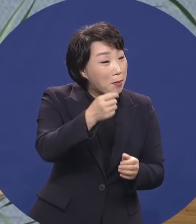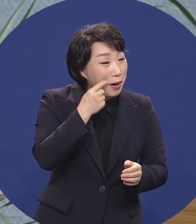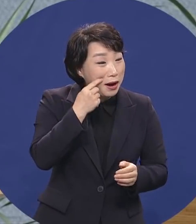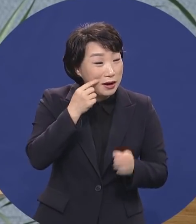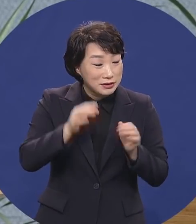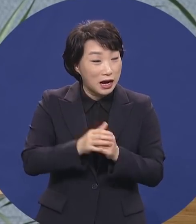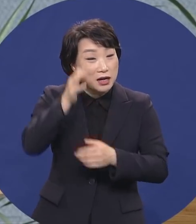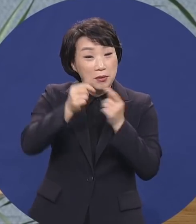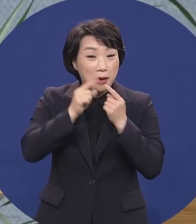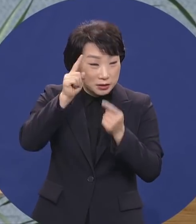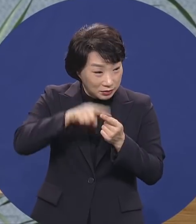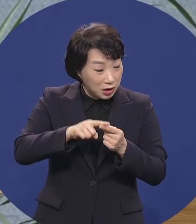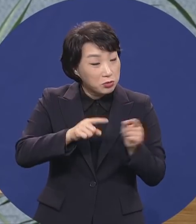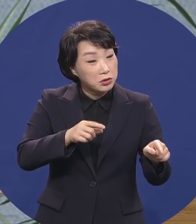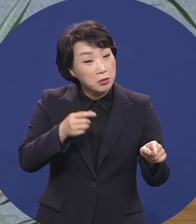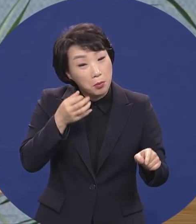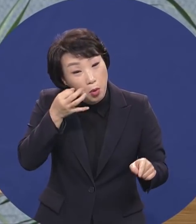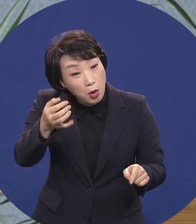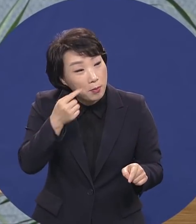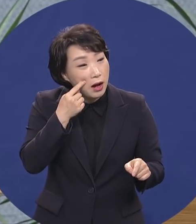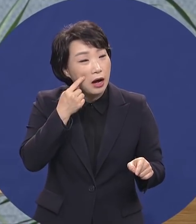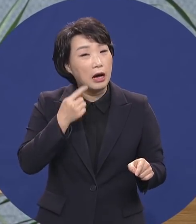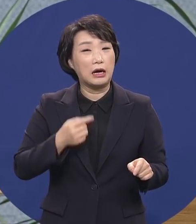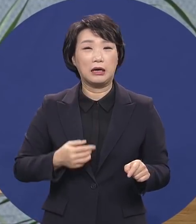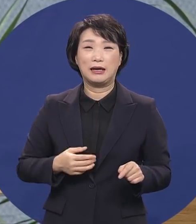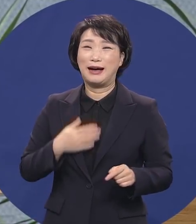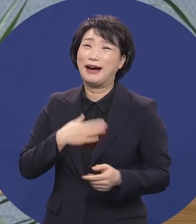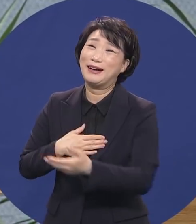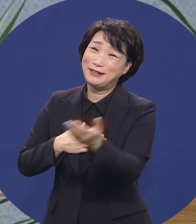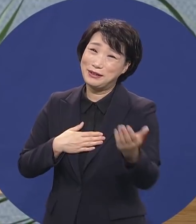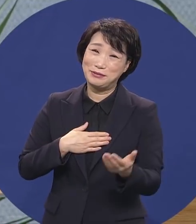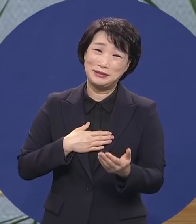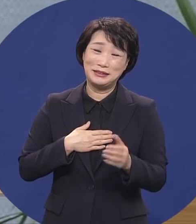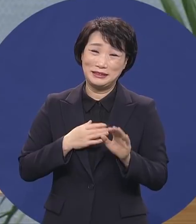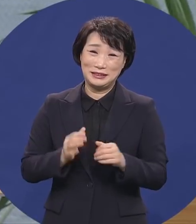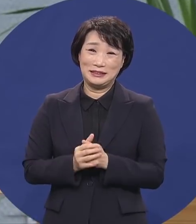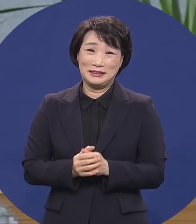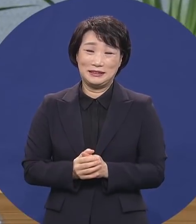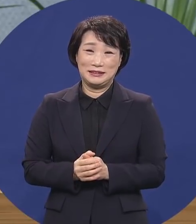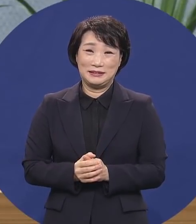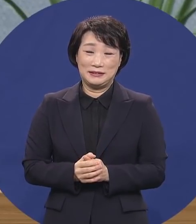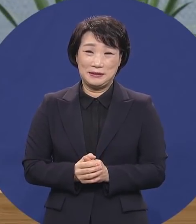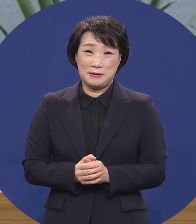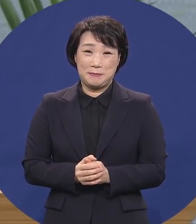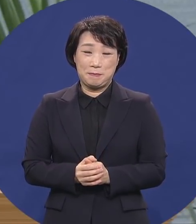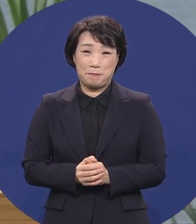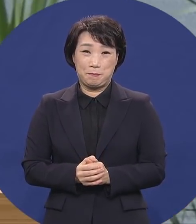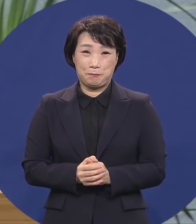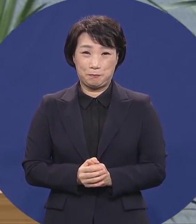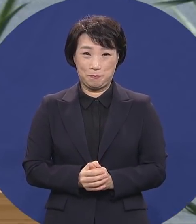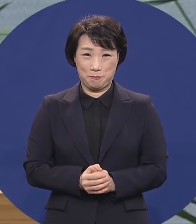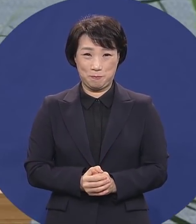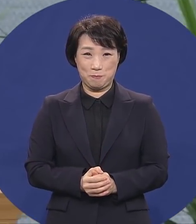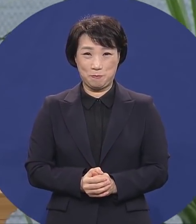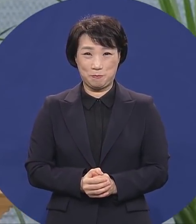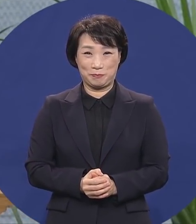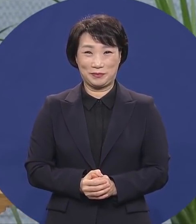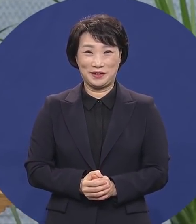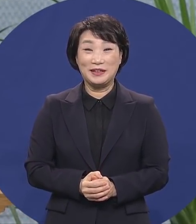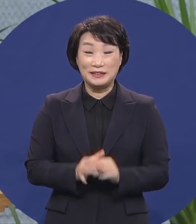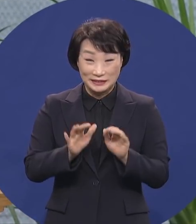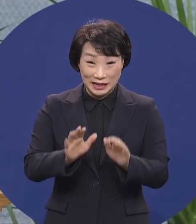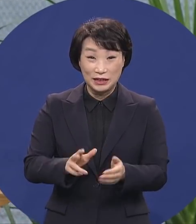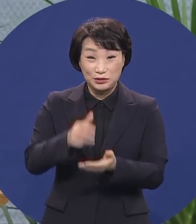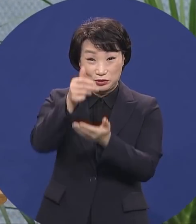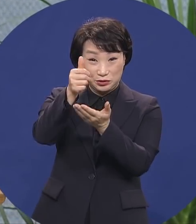것을 보여줘봐. 무슨 말인지 이해가 됩니까? 예, 우리